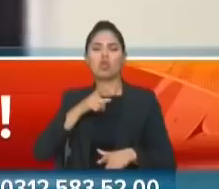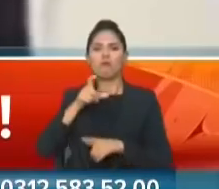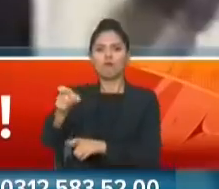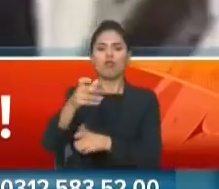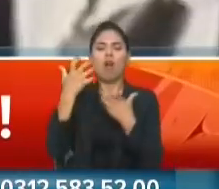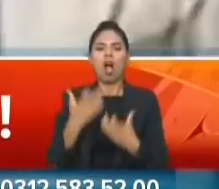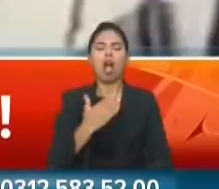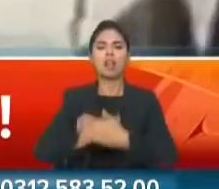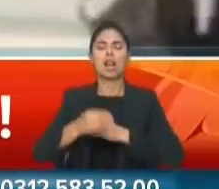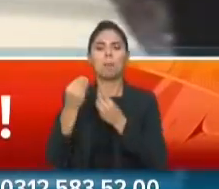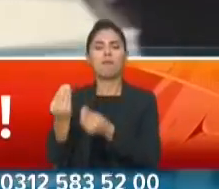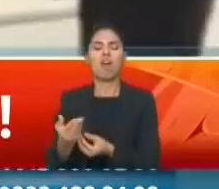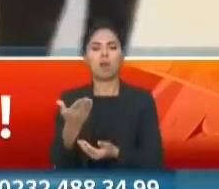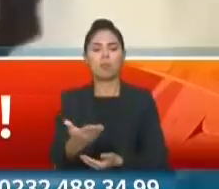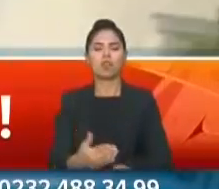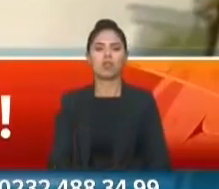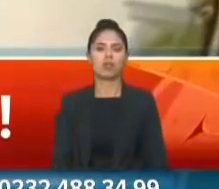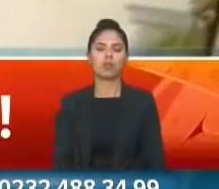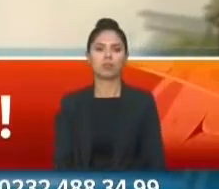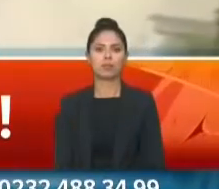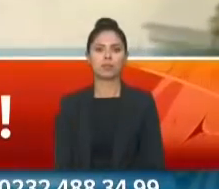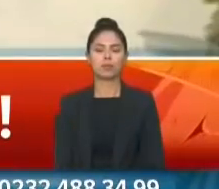vurarak ağır yaralamıştı.